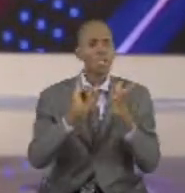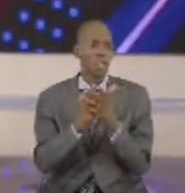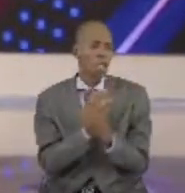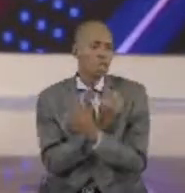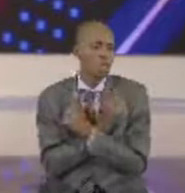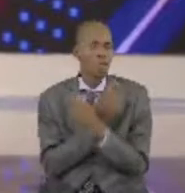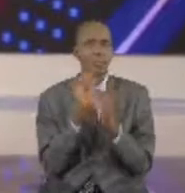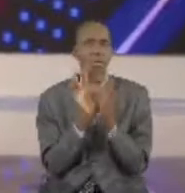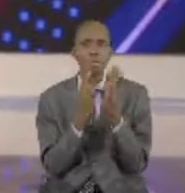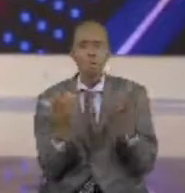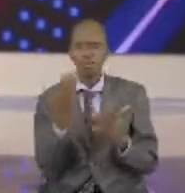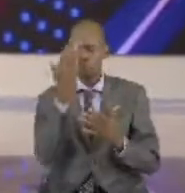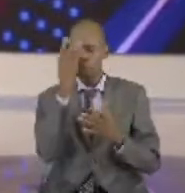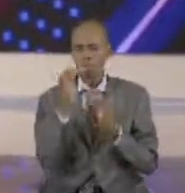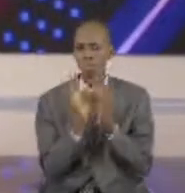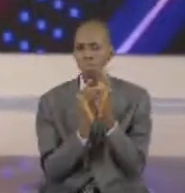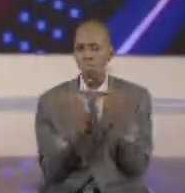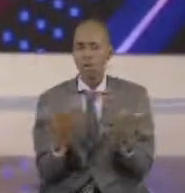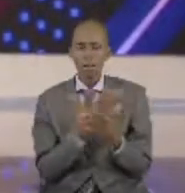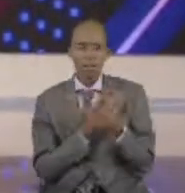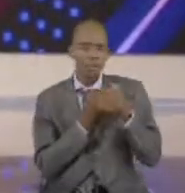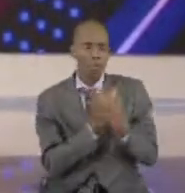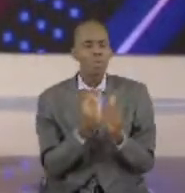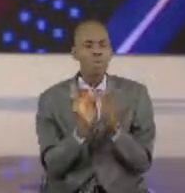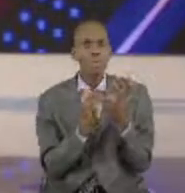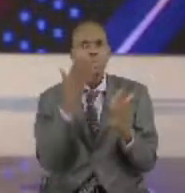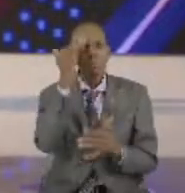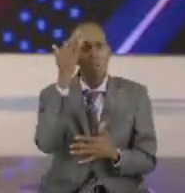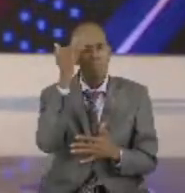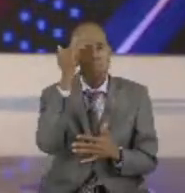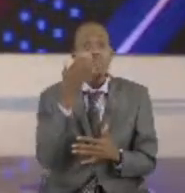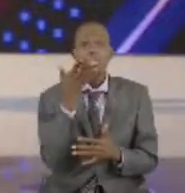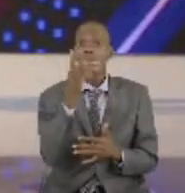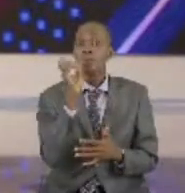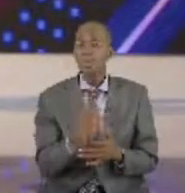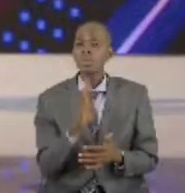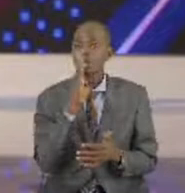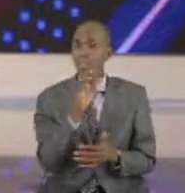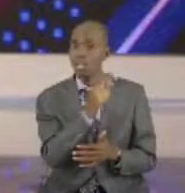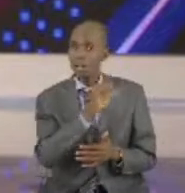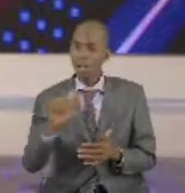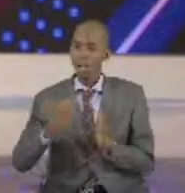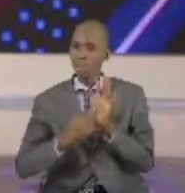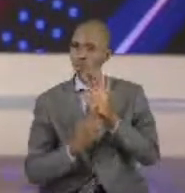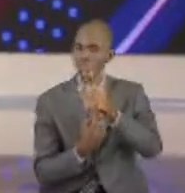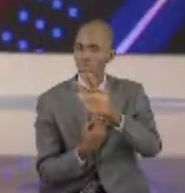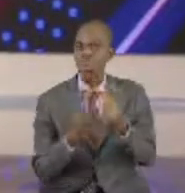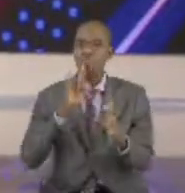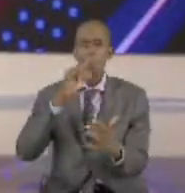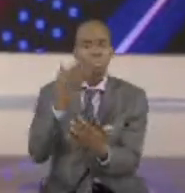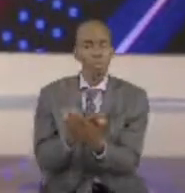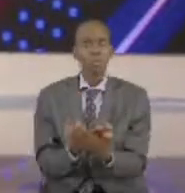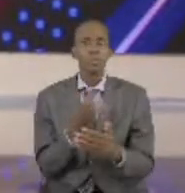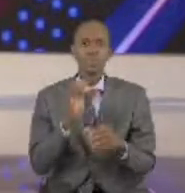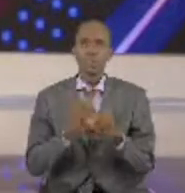la parole de dieu le père qui aime qui suit la bible il doit avoir un objectif évidemment 9 est dans votre vie